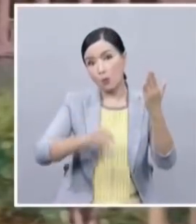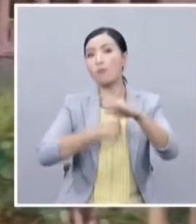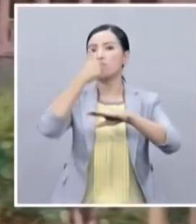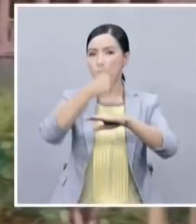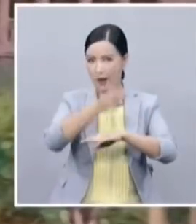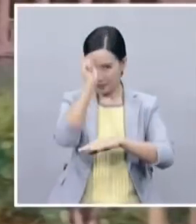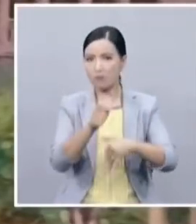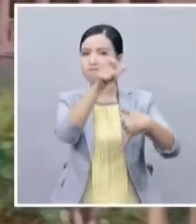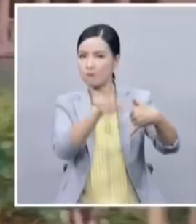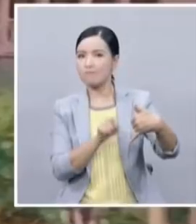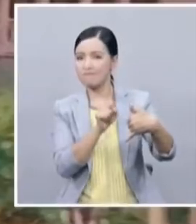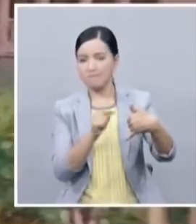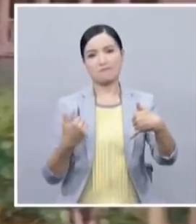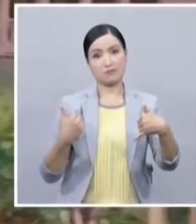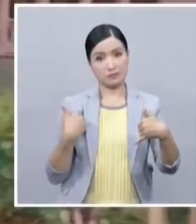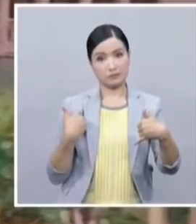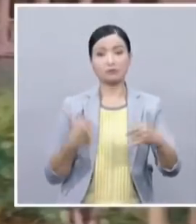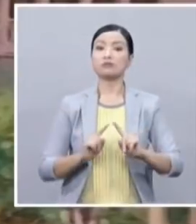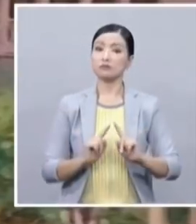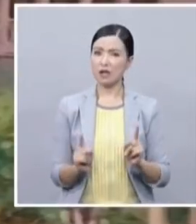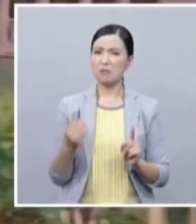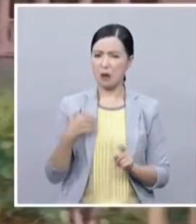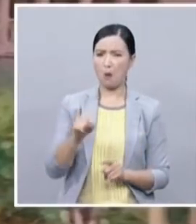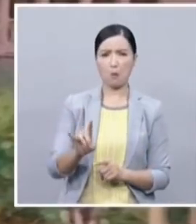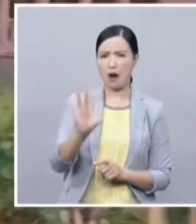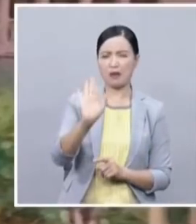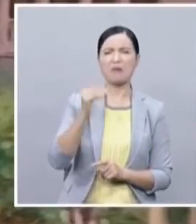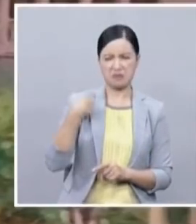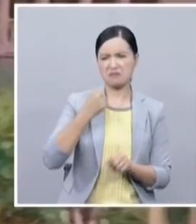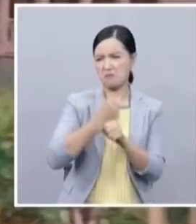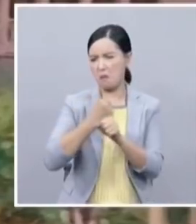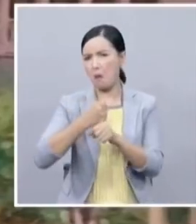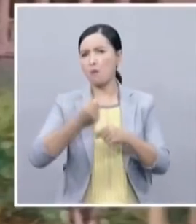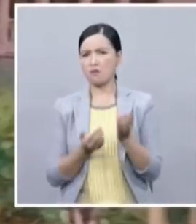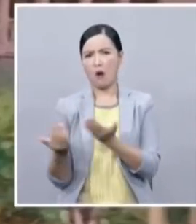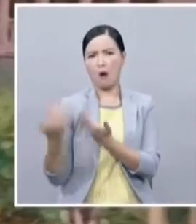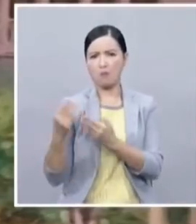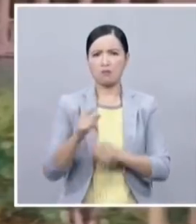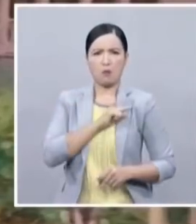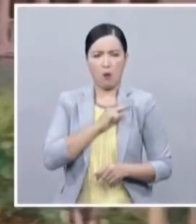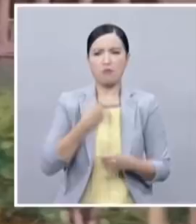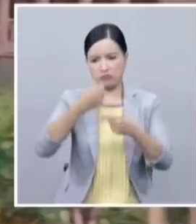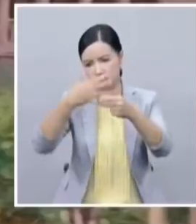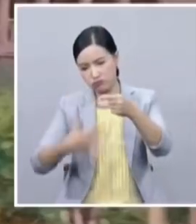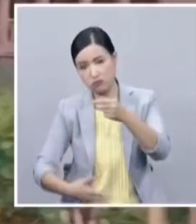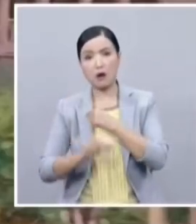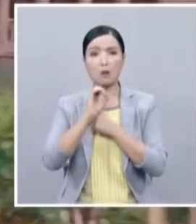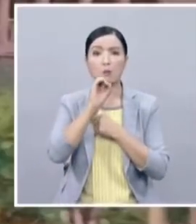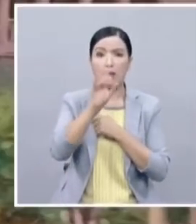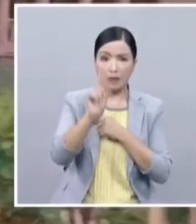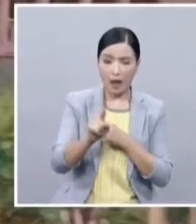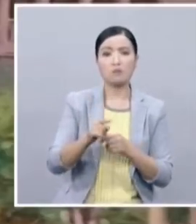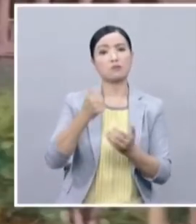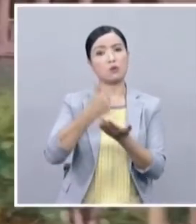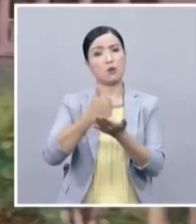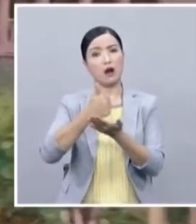ต้องพึงมีแต่ทั้งนี้งานก็ไม่ใช่คงมีเรื่องนี้เรื่องเดียวก็มีอีกหลายงานนะครับที่ท่านต้องรับผิดชอบอย่างเคยเรียนไปแล้วว่าผู้ว่า